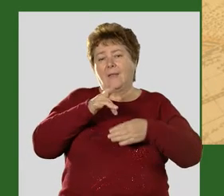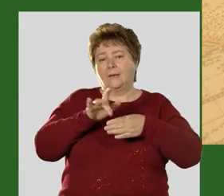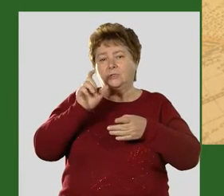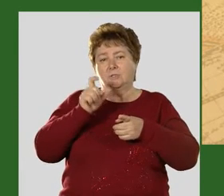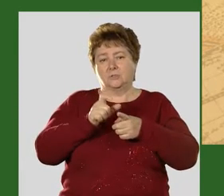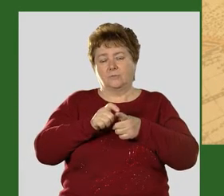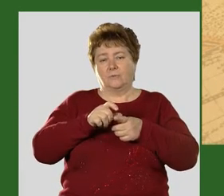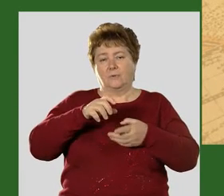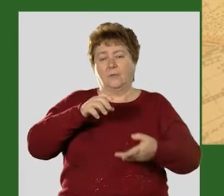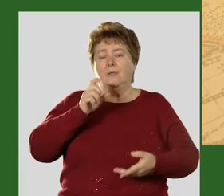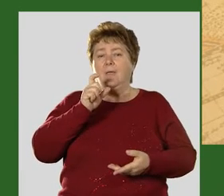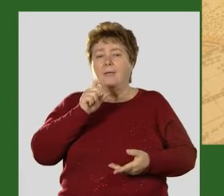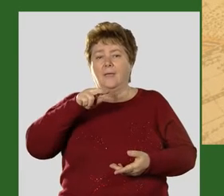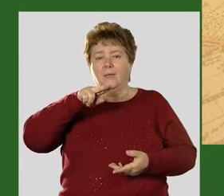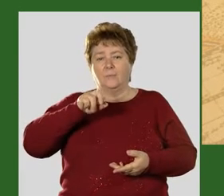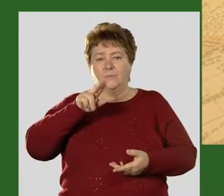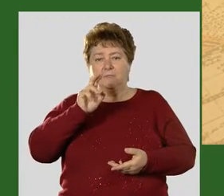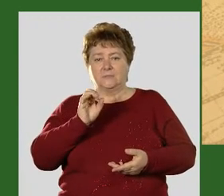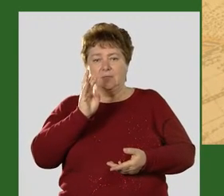Лишнее слово – эпицентр.